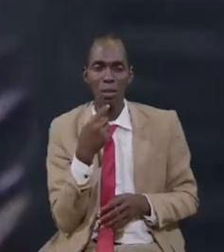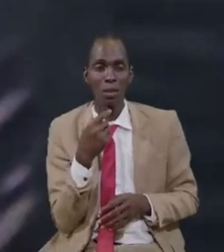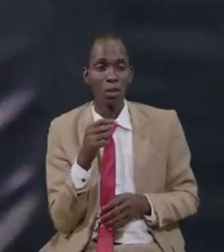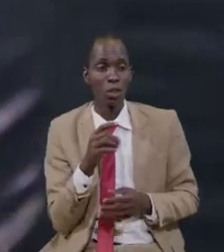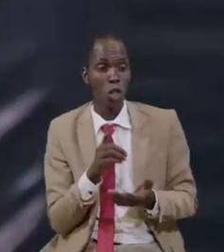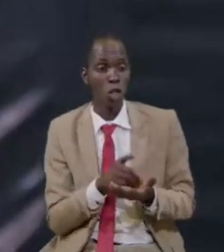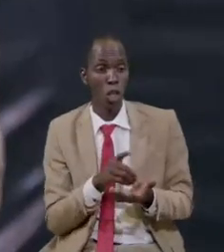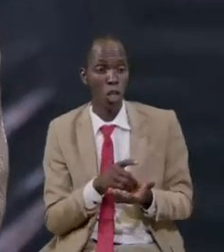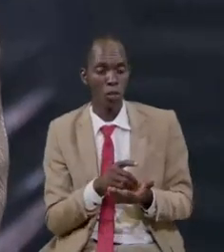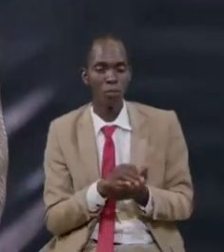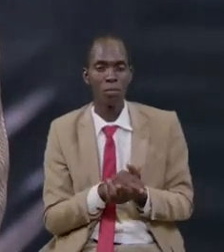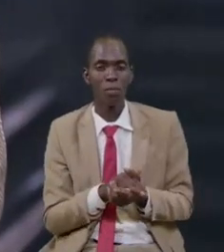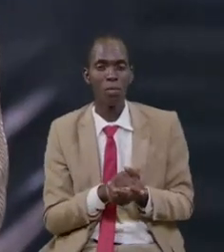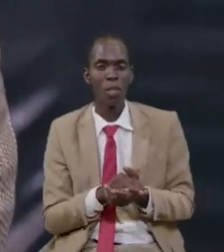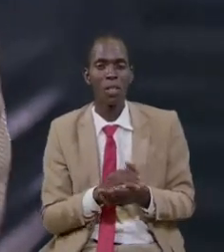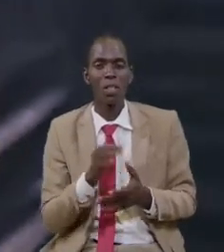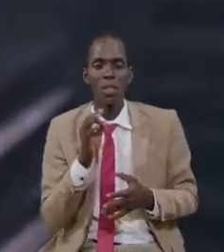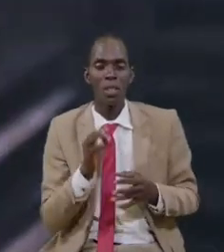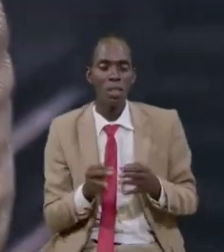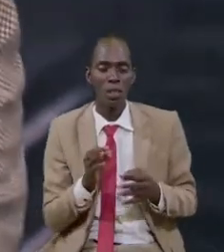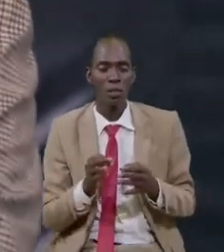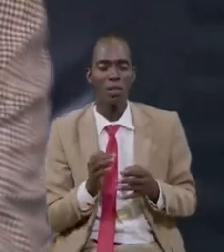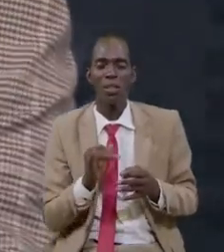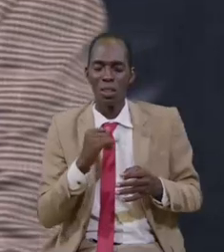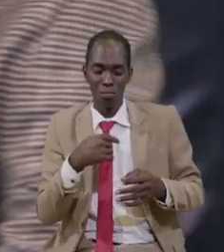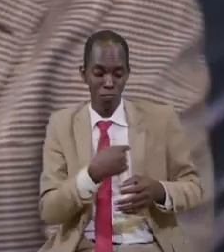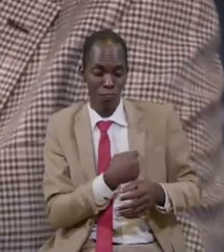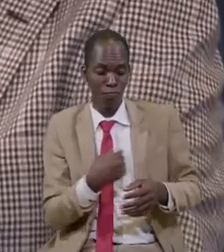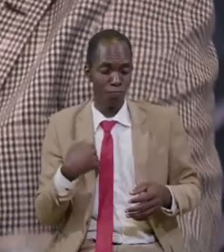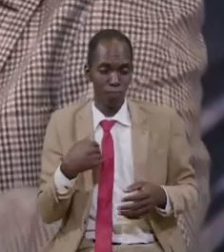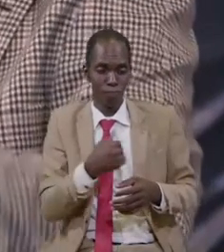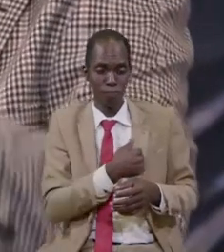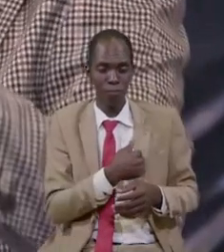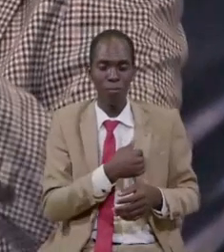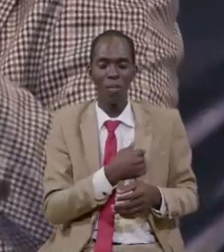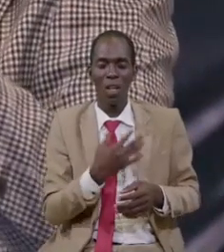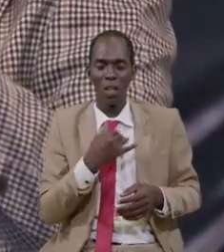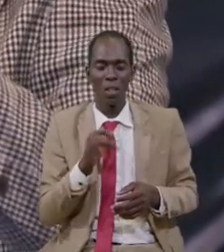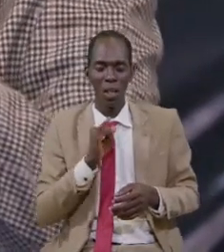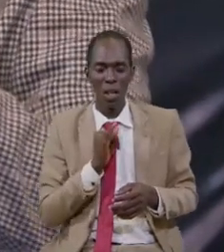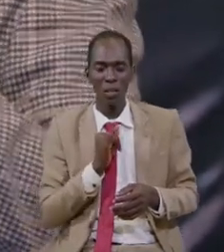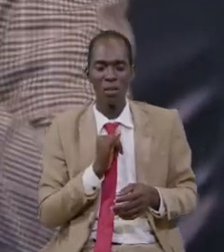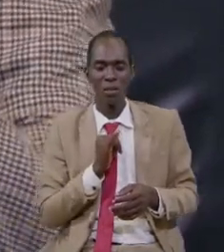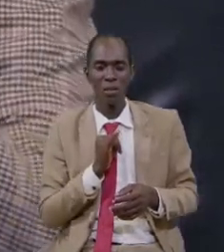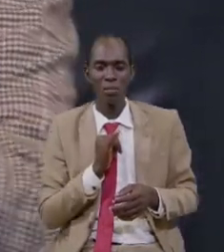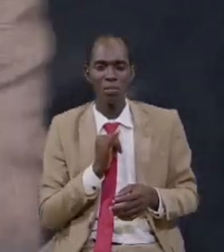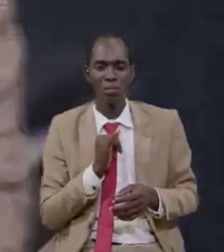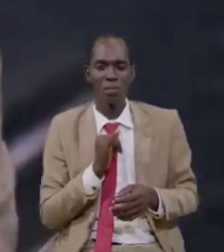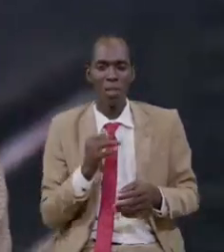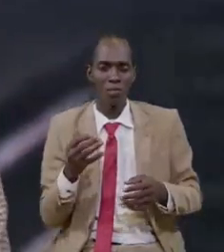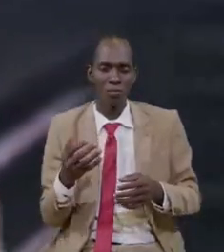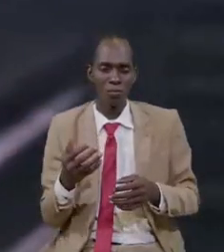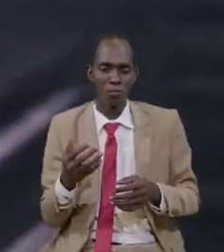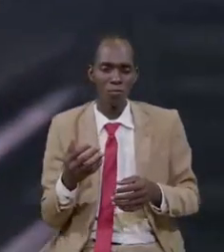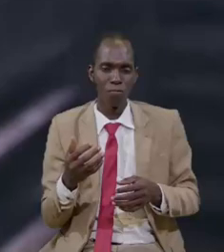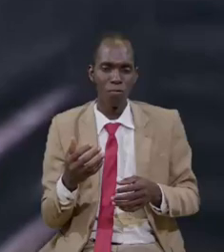Si ce sein-là, c'est ce sein-là que tu as têté et moi j'étais élevé et